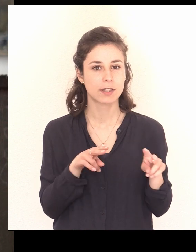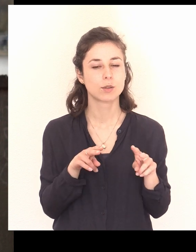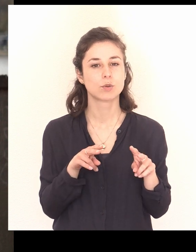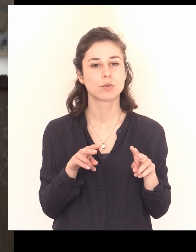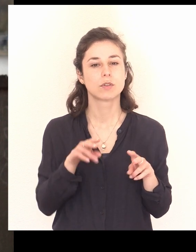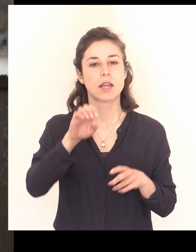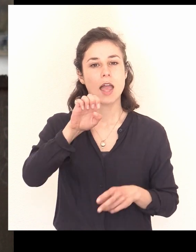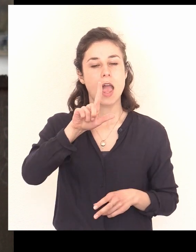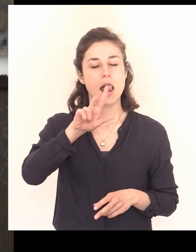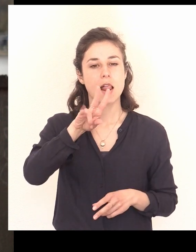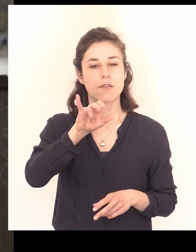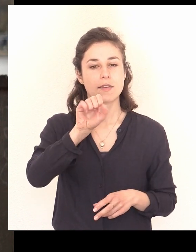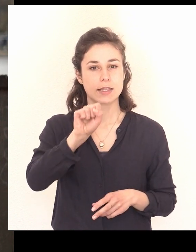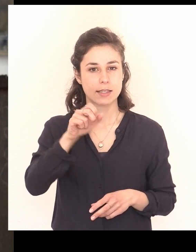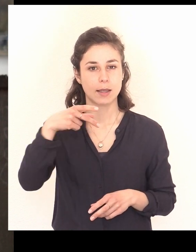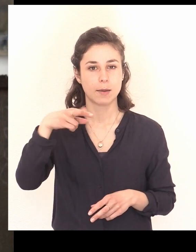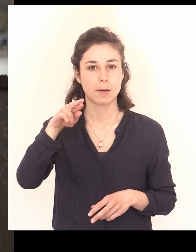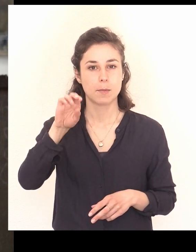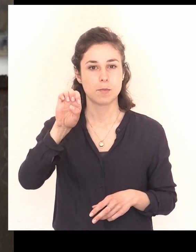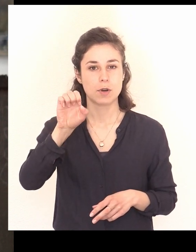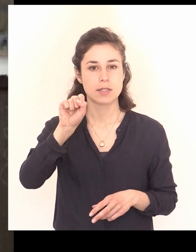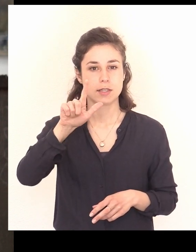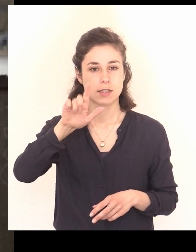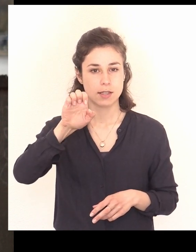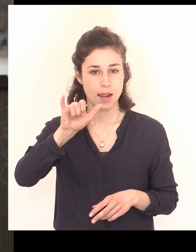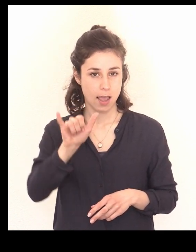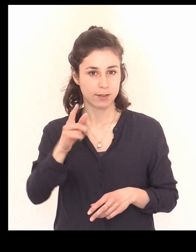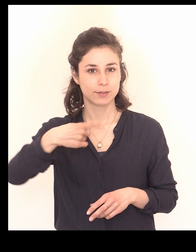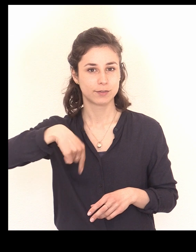aufgenommen. Viel Spaß mit dieser Fassung von This Is My Heaven.